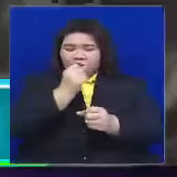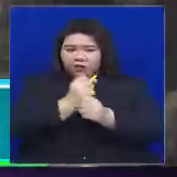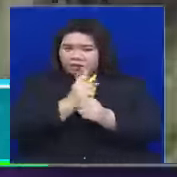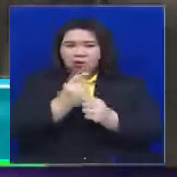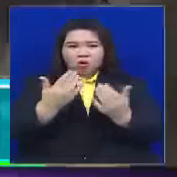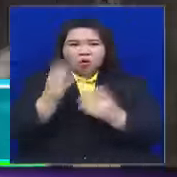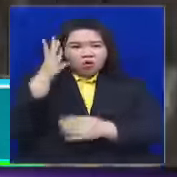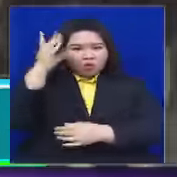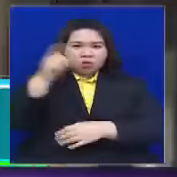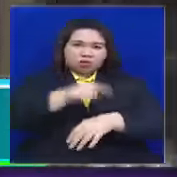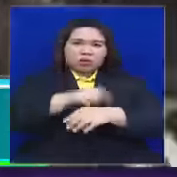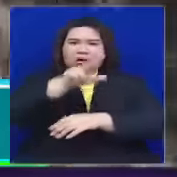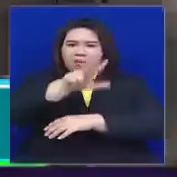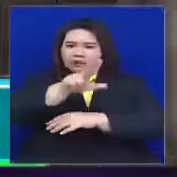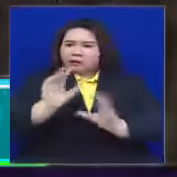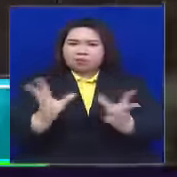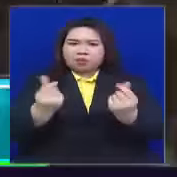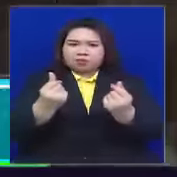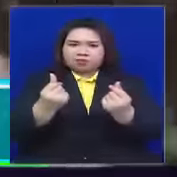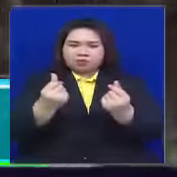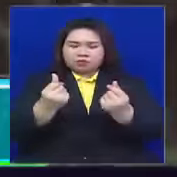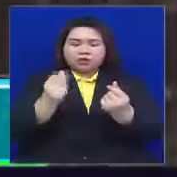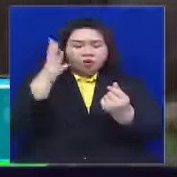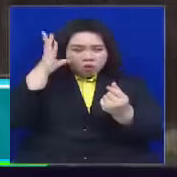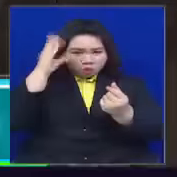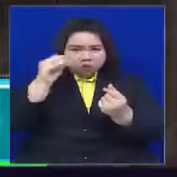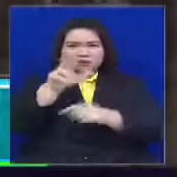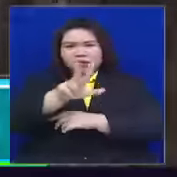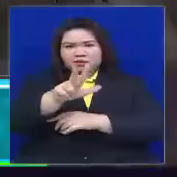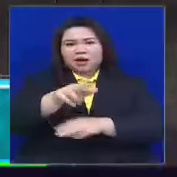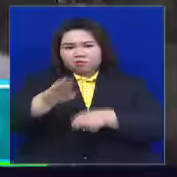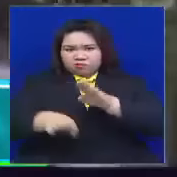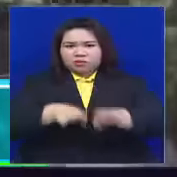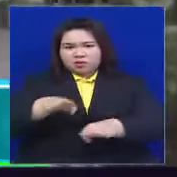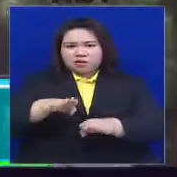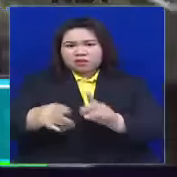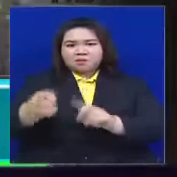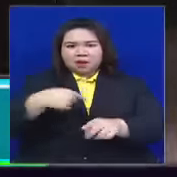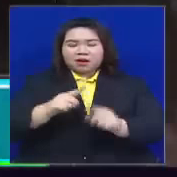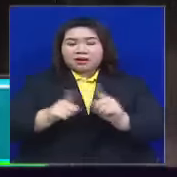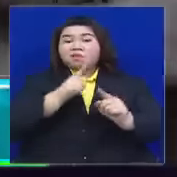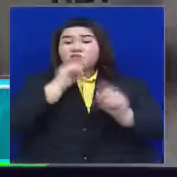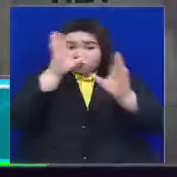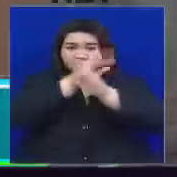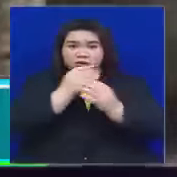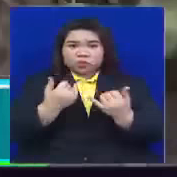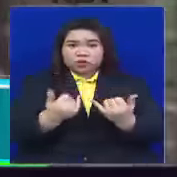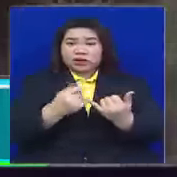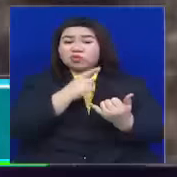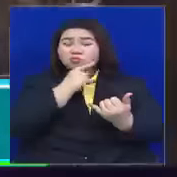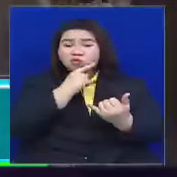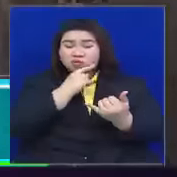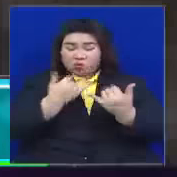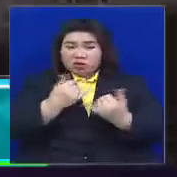บพรุ่งนี้ประมาณบ่ายสามโมงเราจะเดินเท้าลงนะครับเพราะฉะนั้นนั่นก็หมายความว่าตั้งในคืนนี้นะครับ